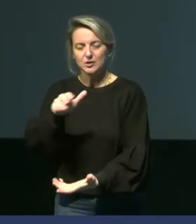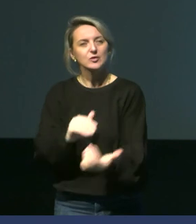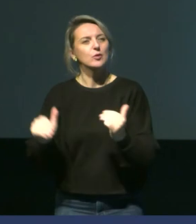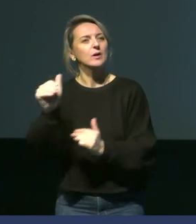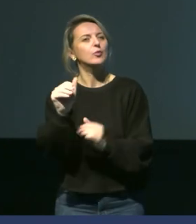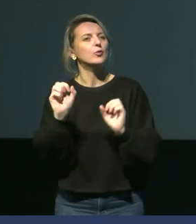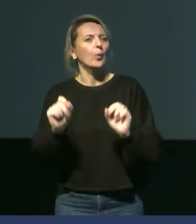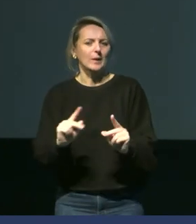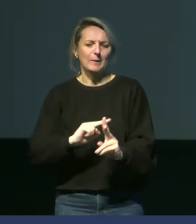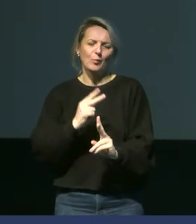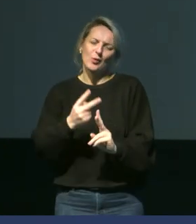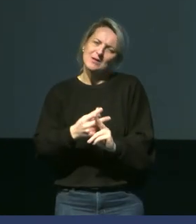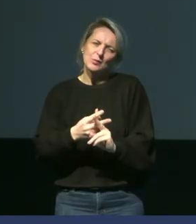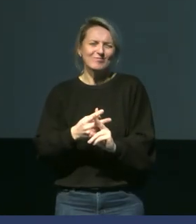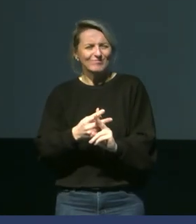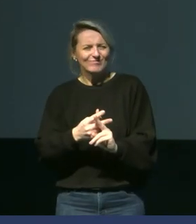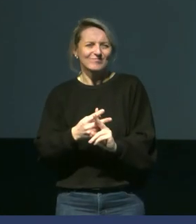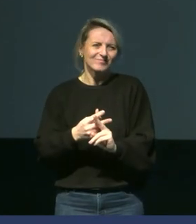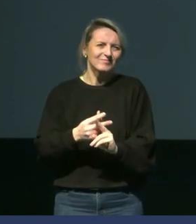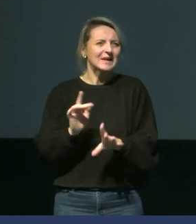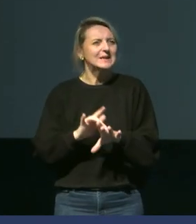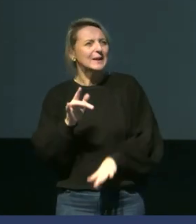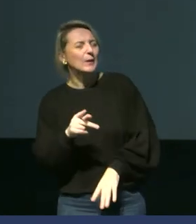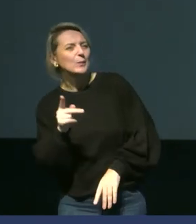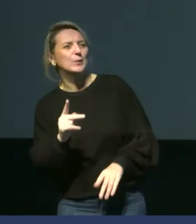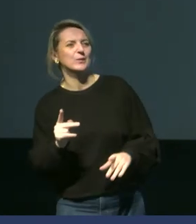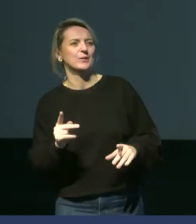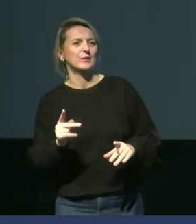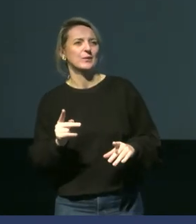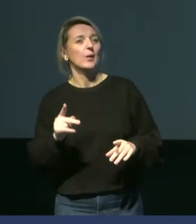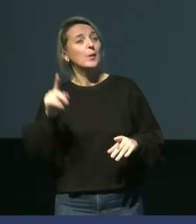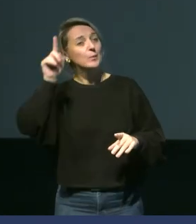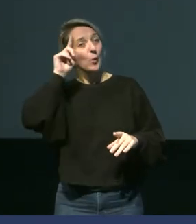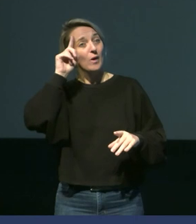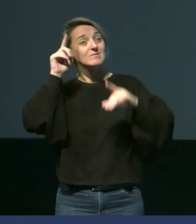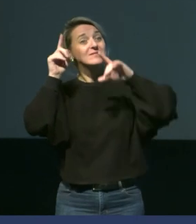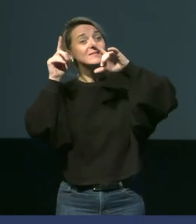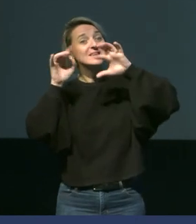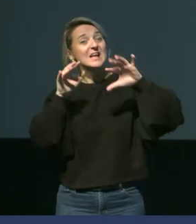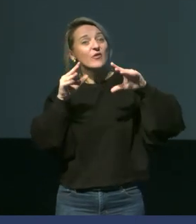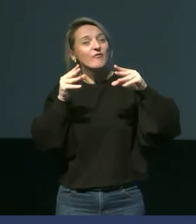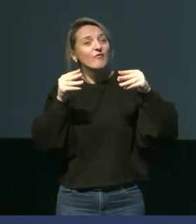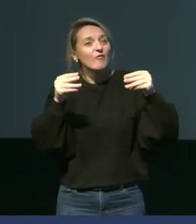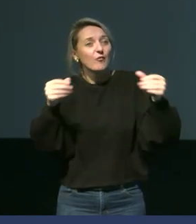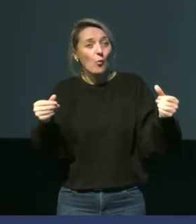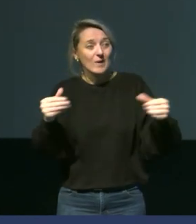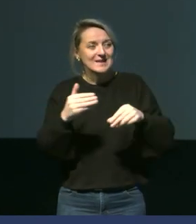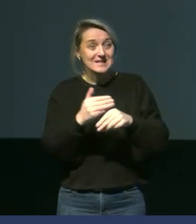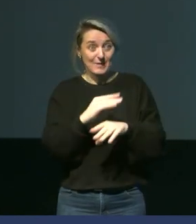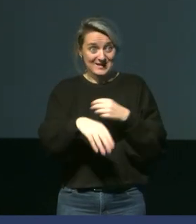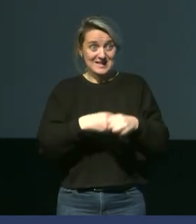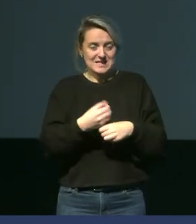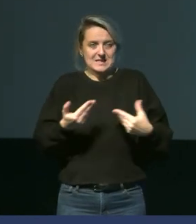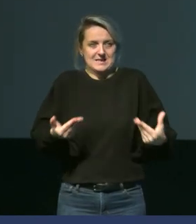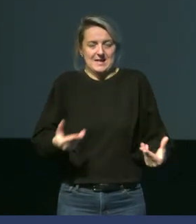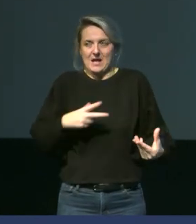problème. Par contre, pour les oeufs, l'histoire est un peu différente. L'histoire est différente quand la neige commence à fondre. C'est exactement ce qui s'est passé cette année. Je vous l'ai dit,